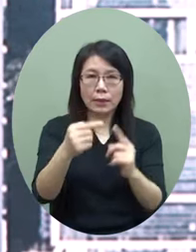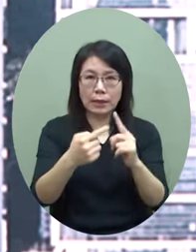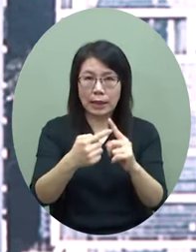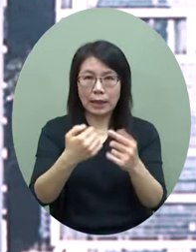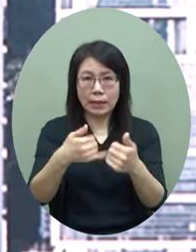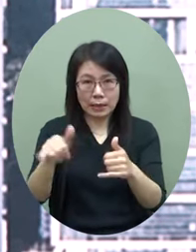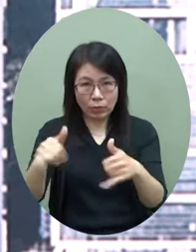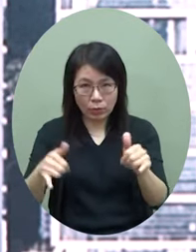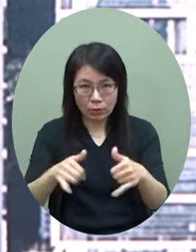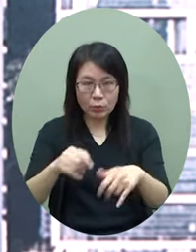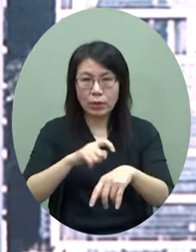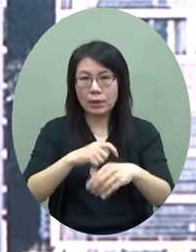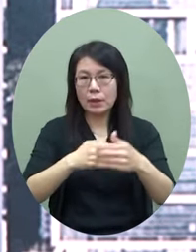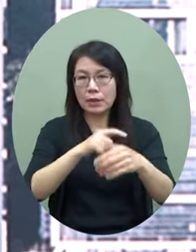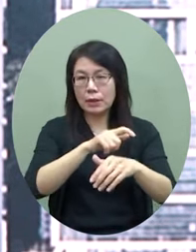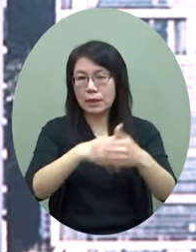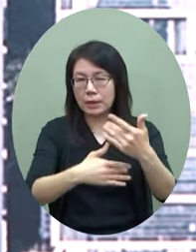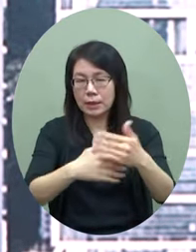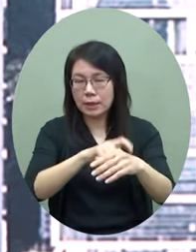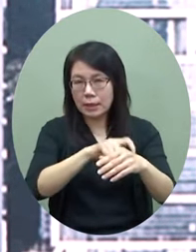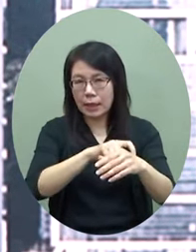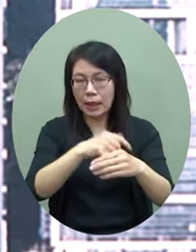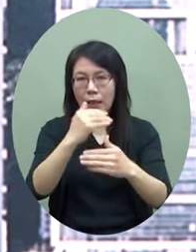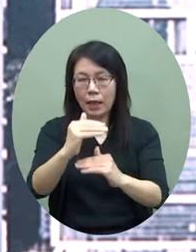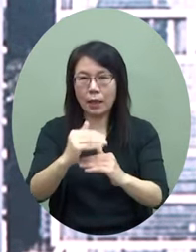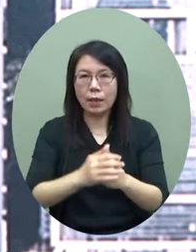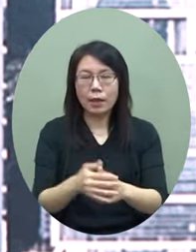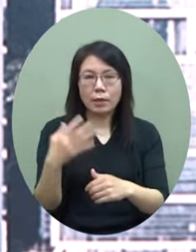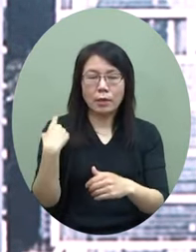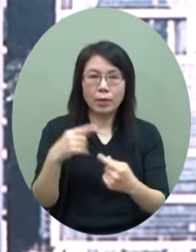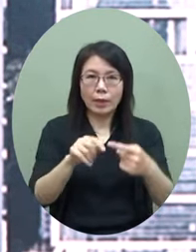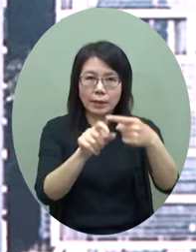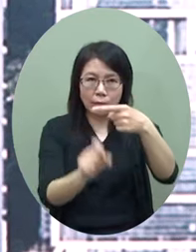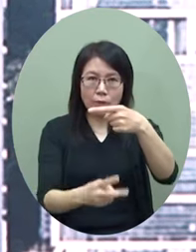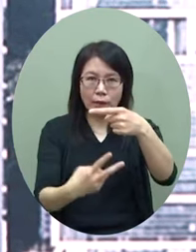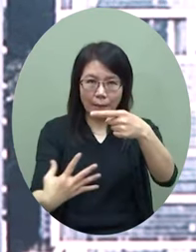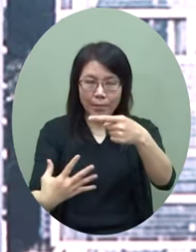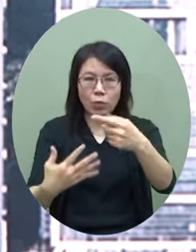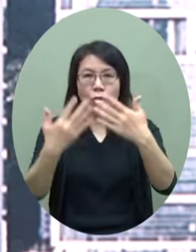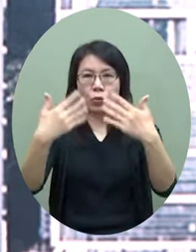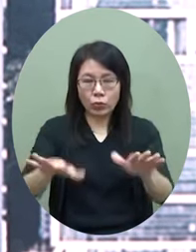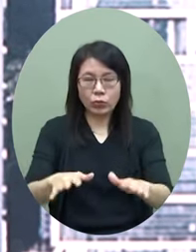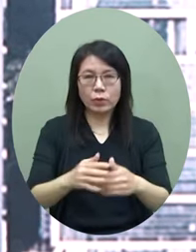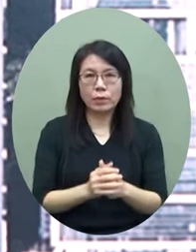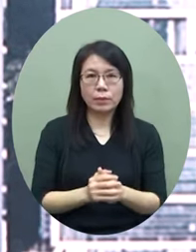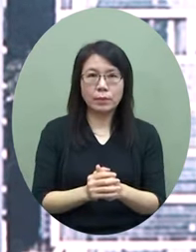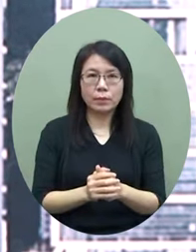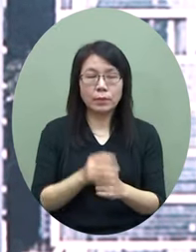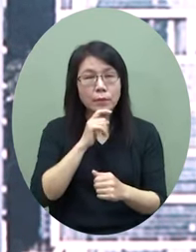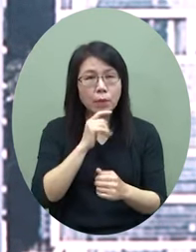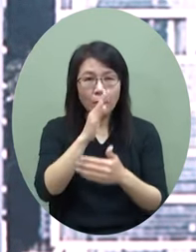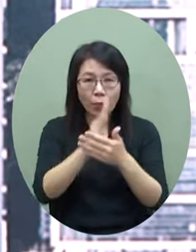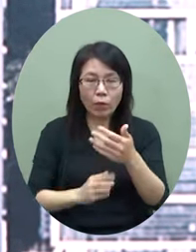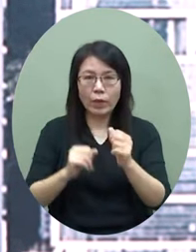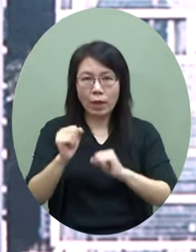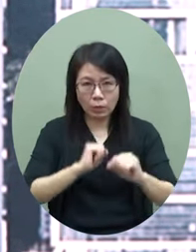開的時間但是在昨天1月25日凌晨零時結束之後其實有一些行動仍